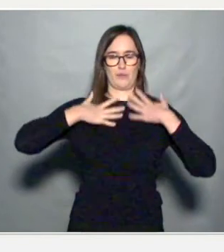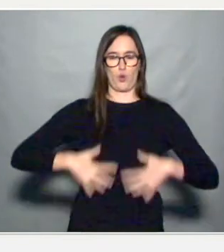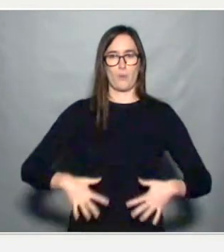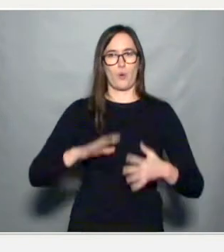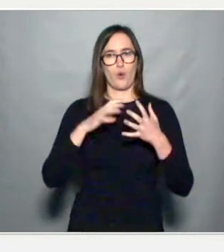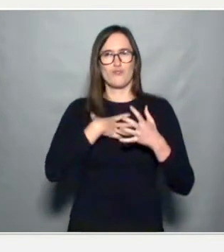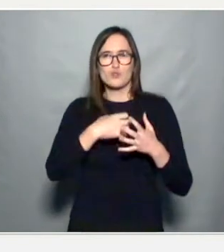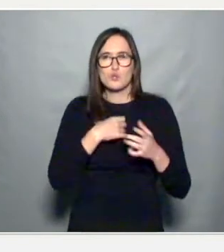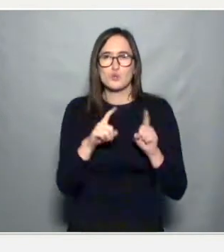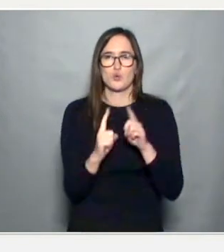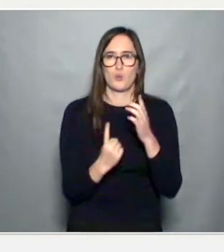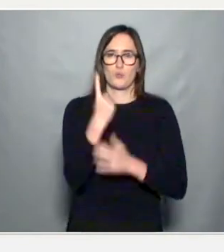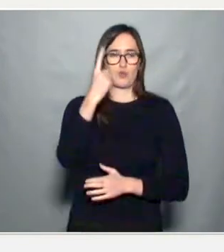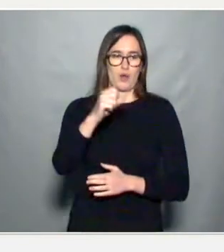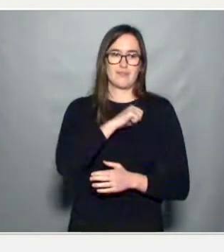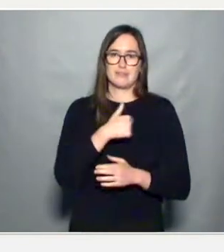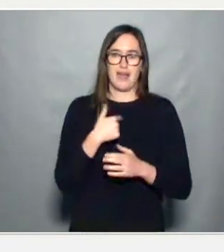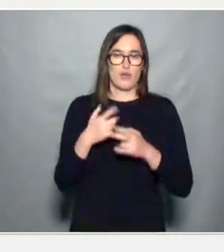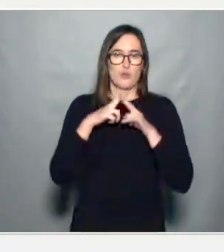dess rörelse.